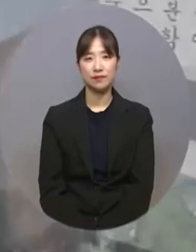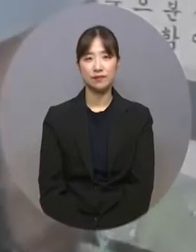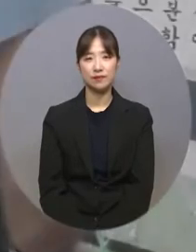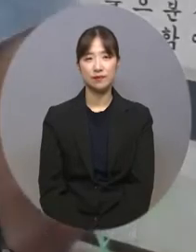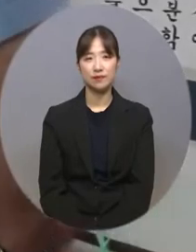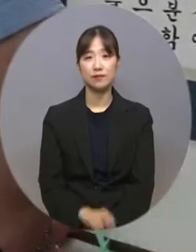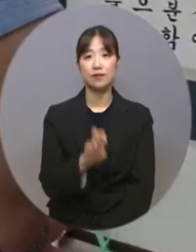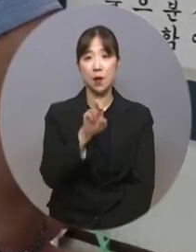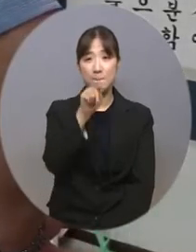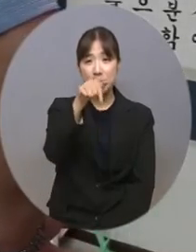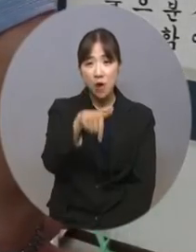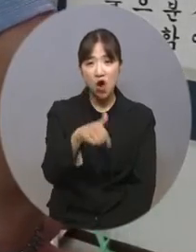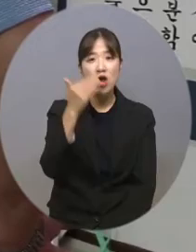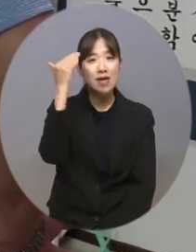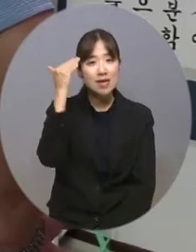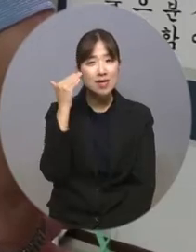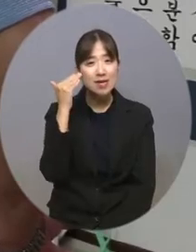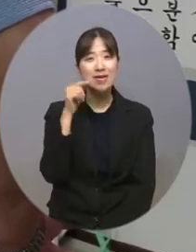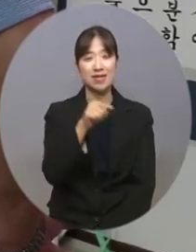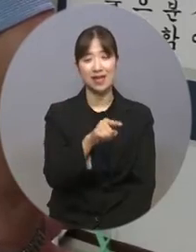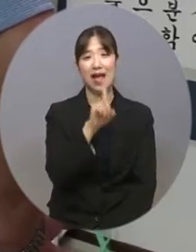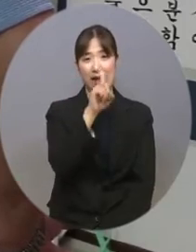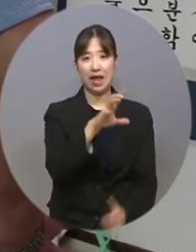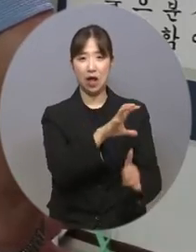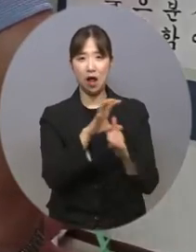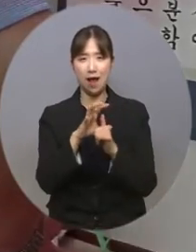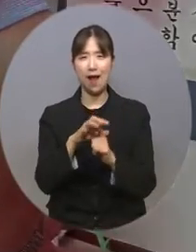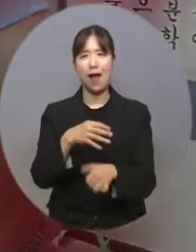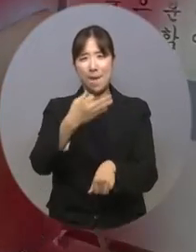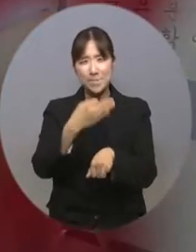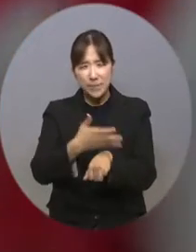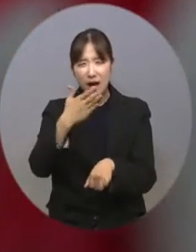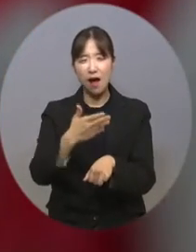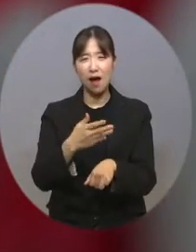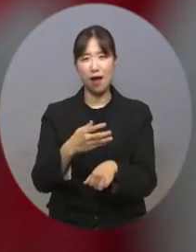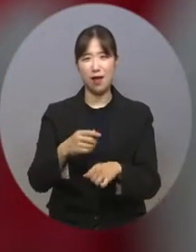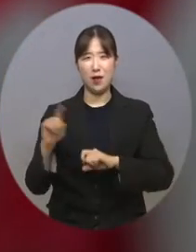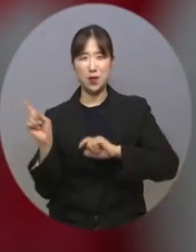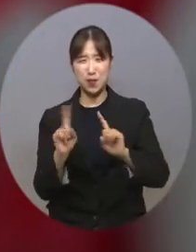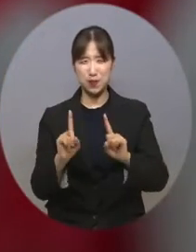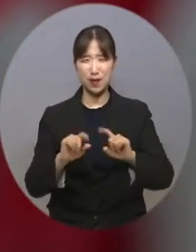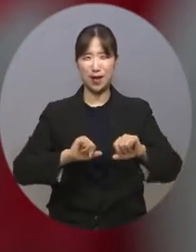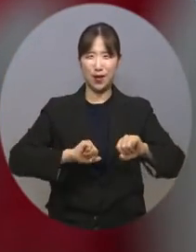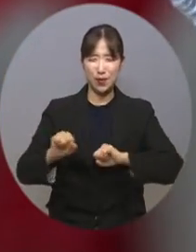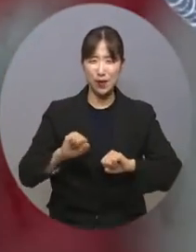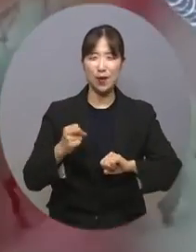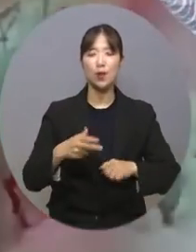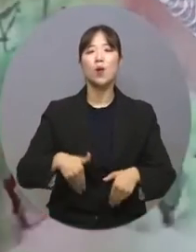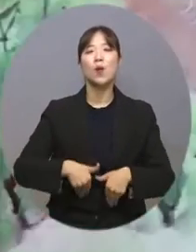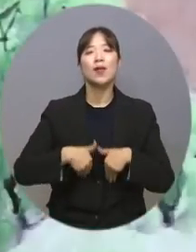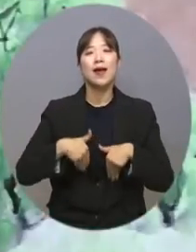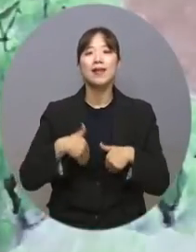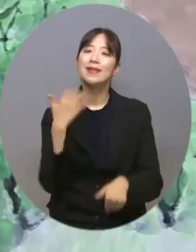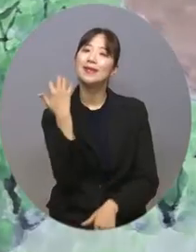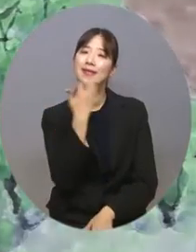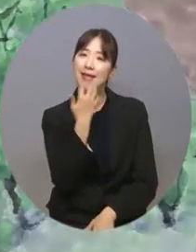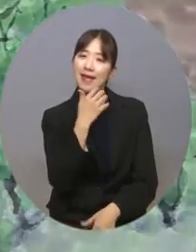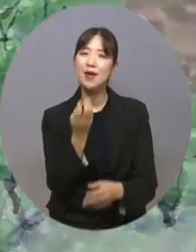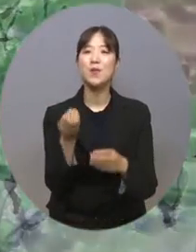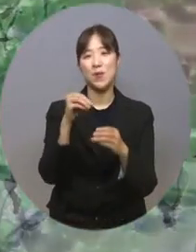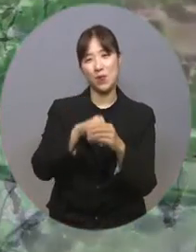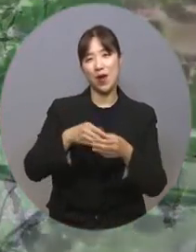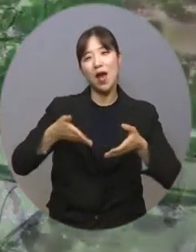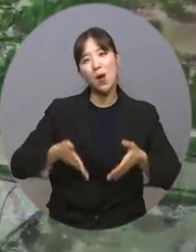먹의 느낌 하나로 간결하지만 역동적인 모습으로 그려지기도 하고 따뜻한 색감을 더해 친근한